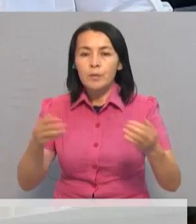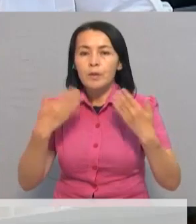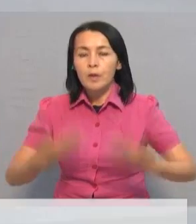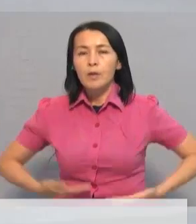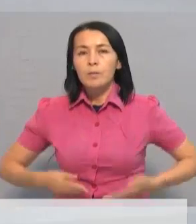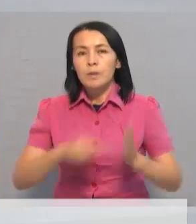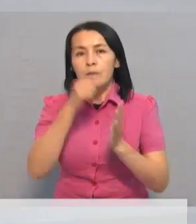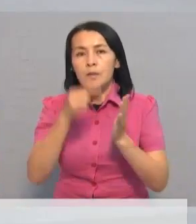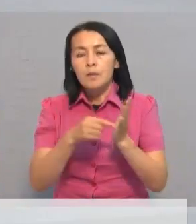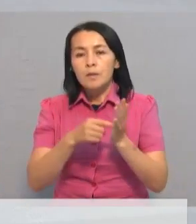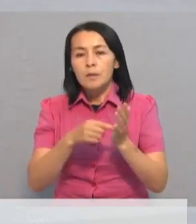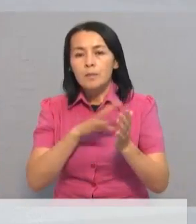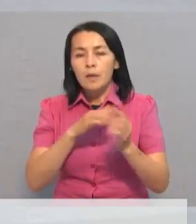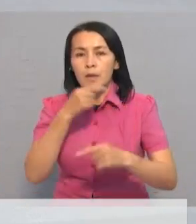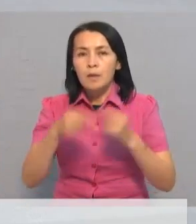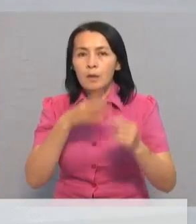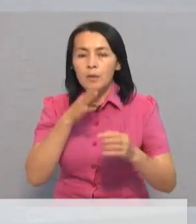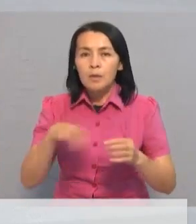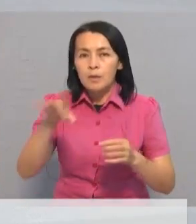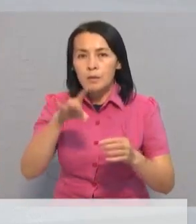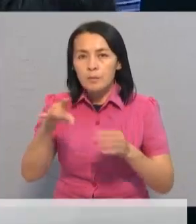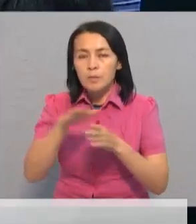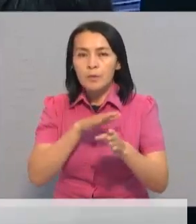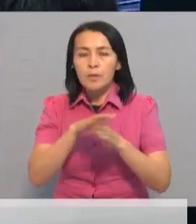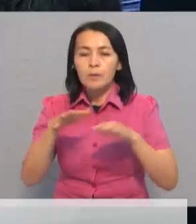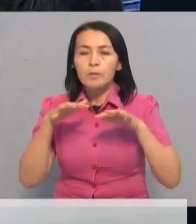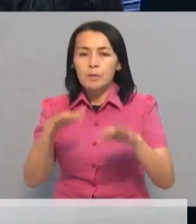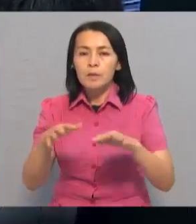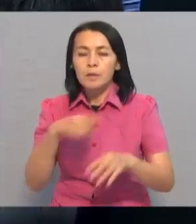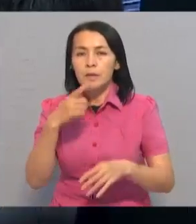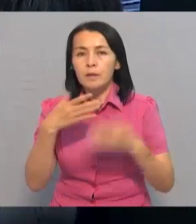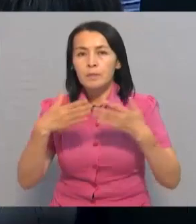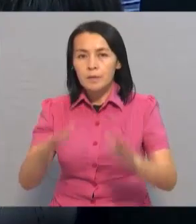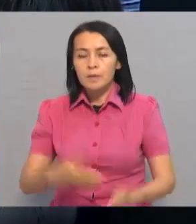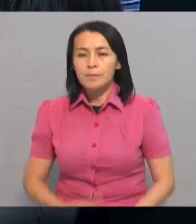әлеуметтік сауалдар айтылып, алдағы уақытта республика көлемінде шешілетін болып